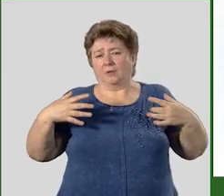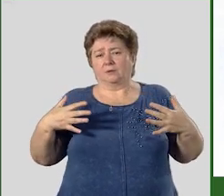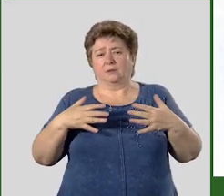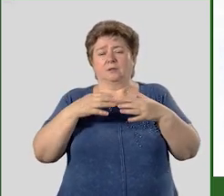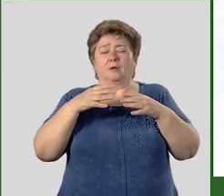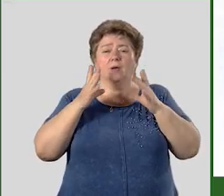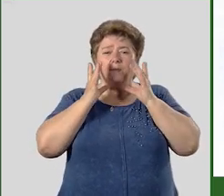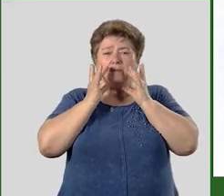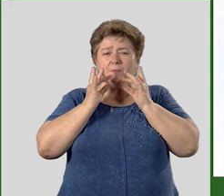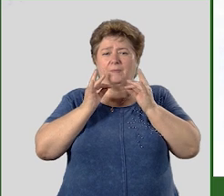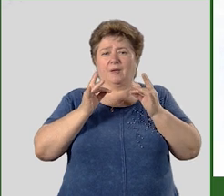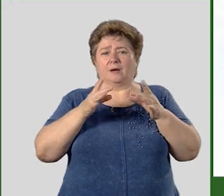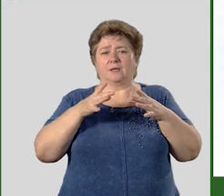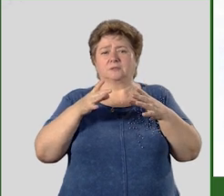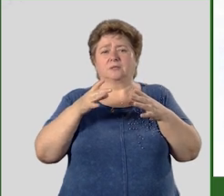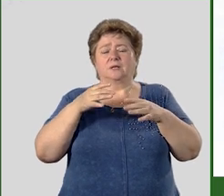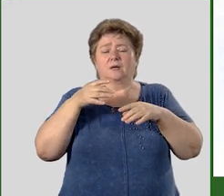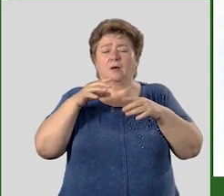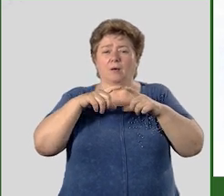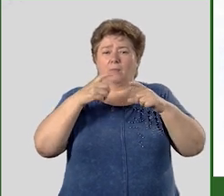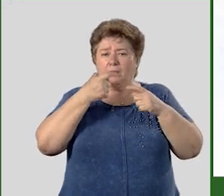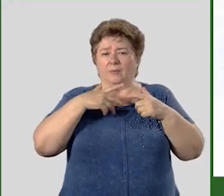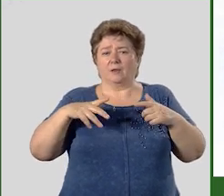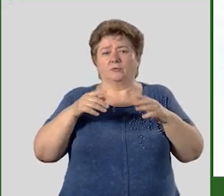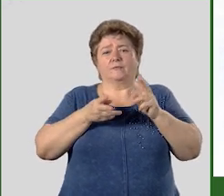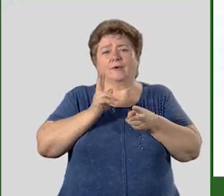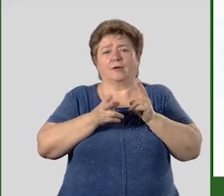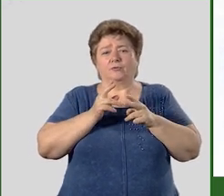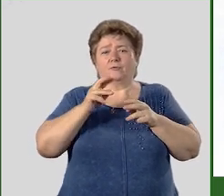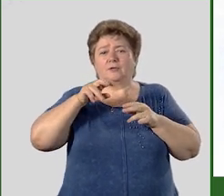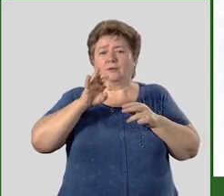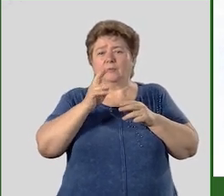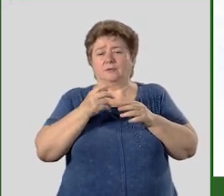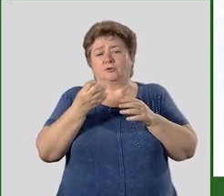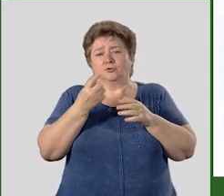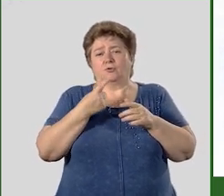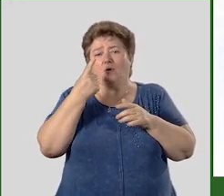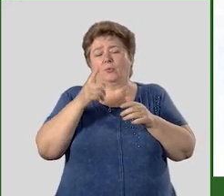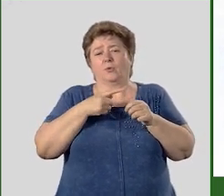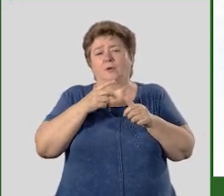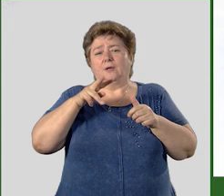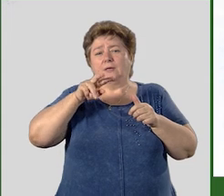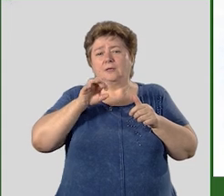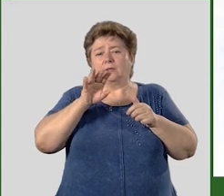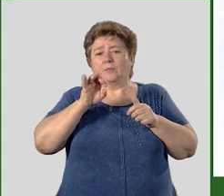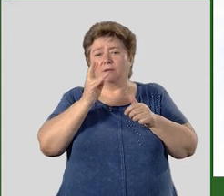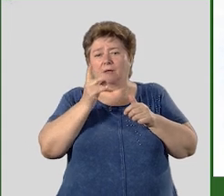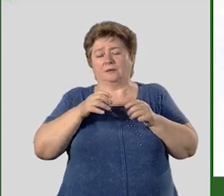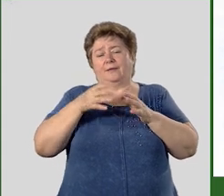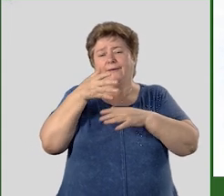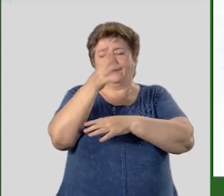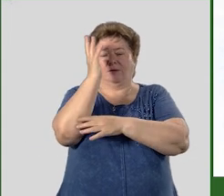Из мякоти плодов готовят лимонад. Отсюда еще одно название – лимонадное дерево.